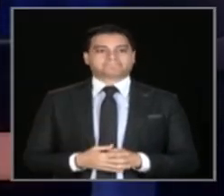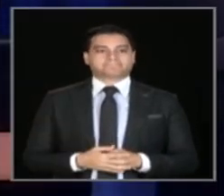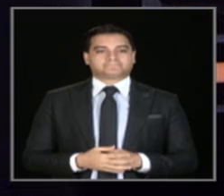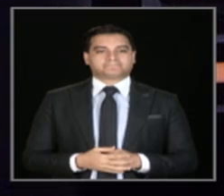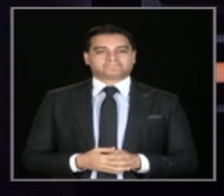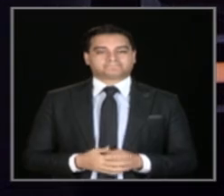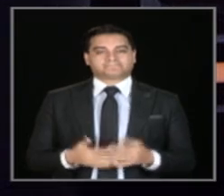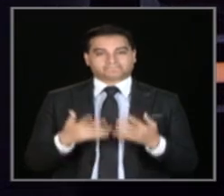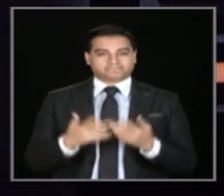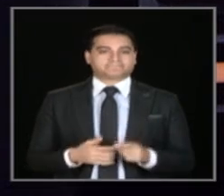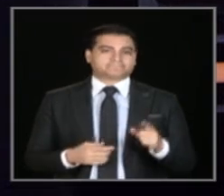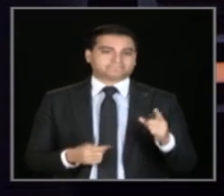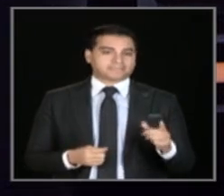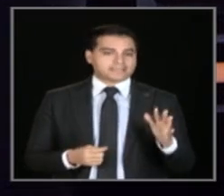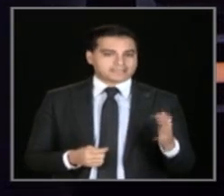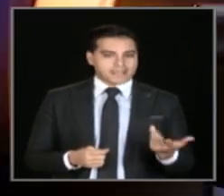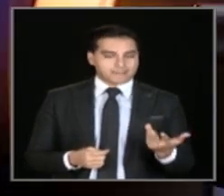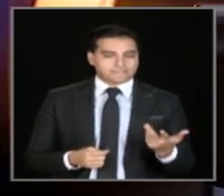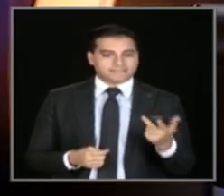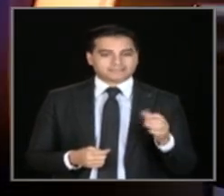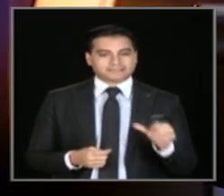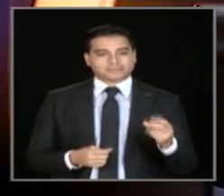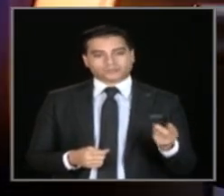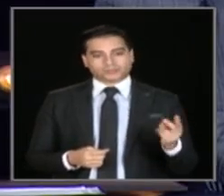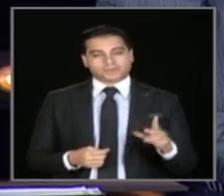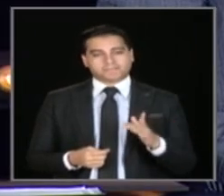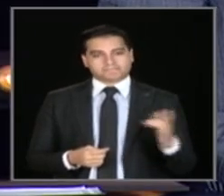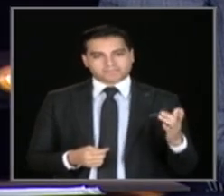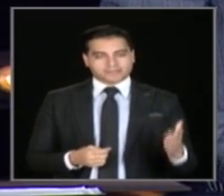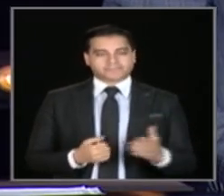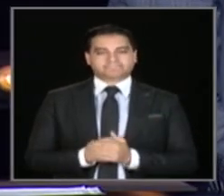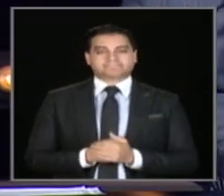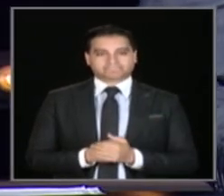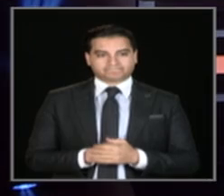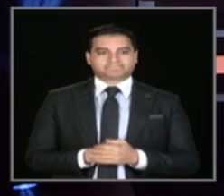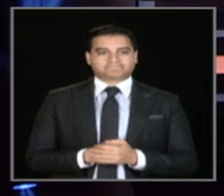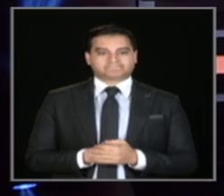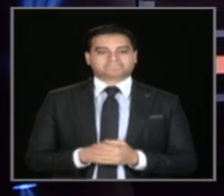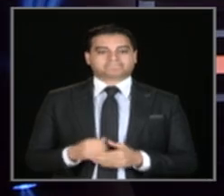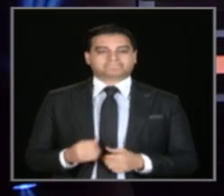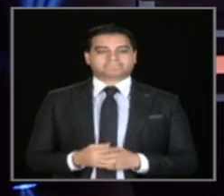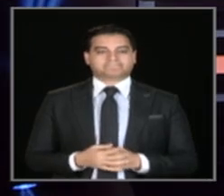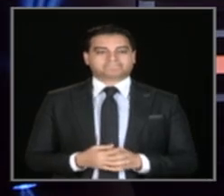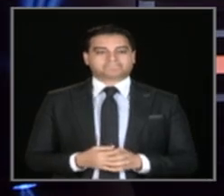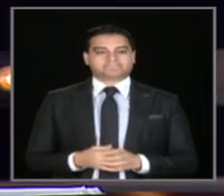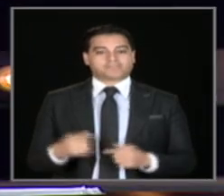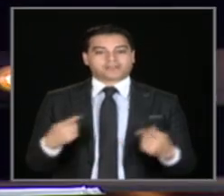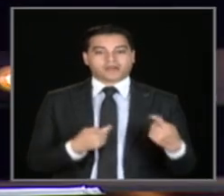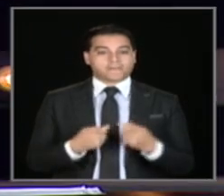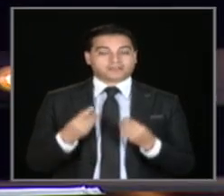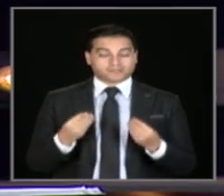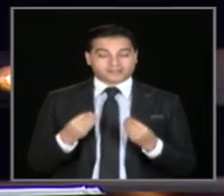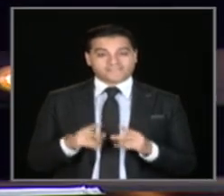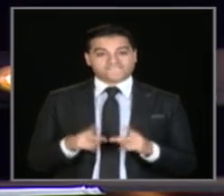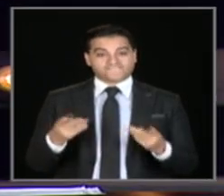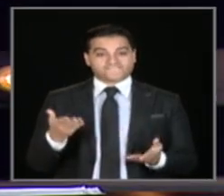85. 85. أليكس كنتوا 90. 90 وإجابتين صح. 100. بقيته 100. ضربات الجزاء